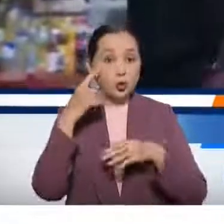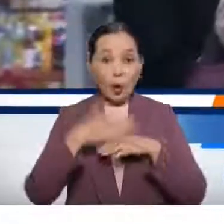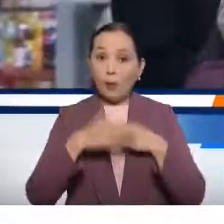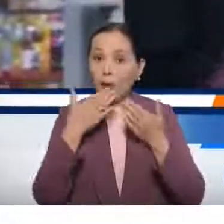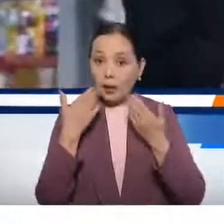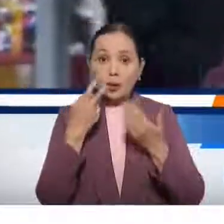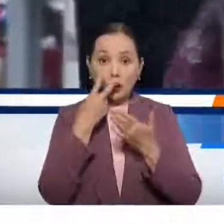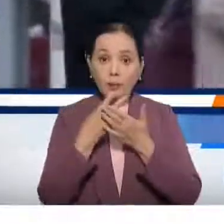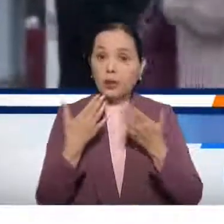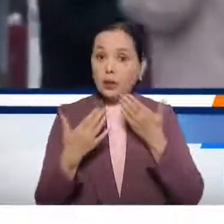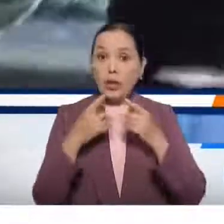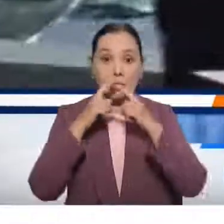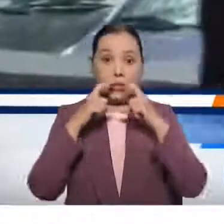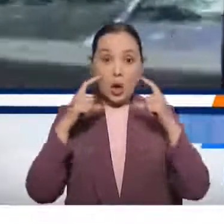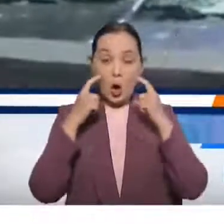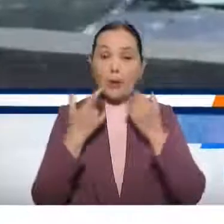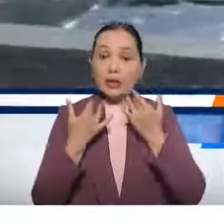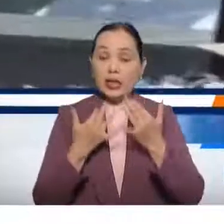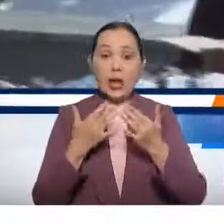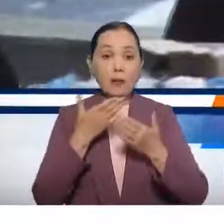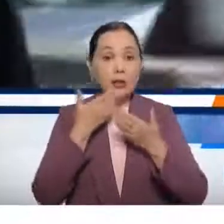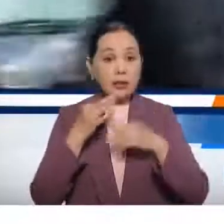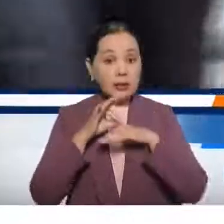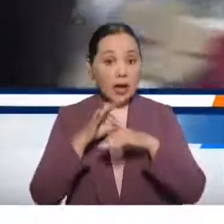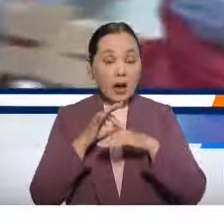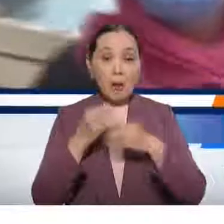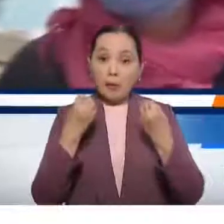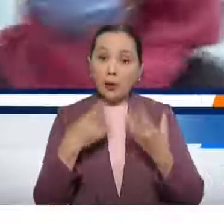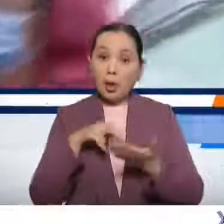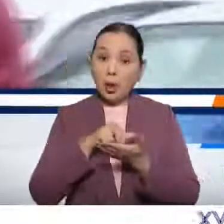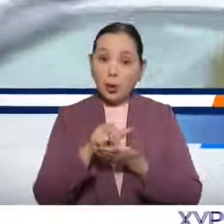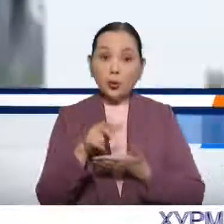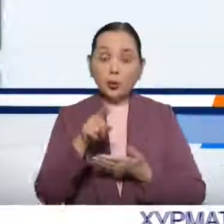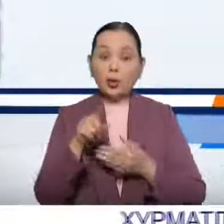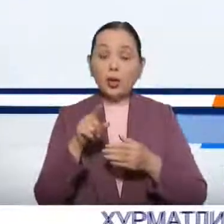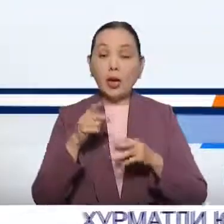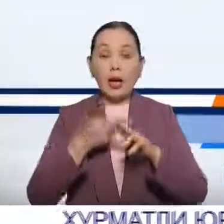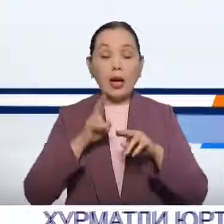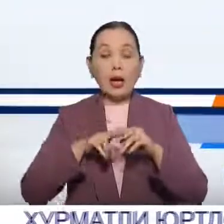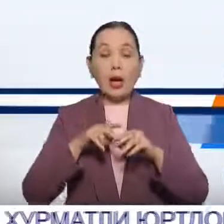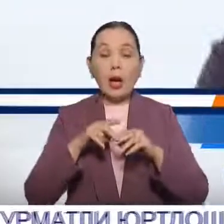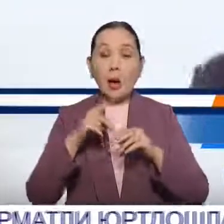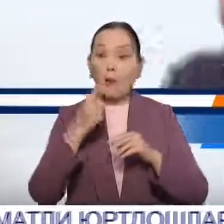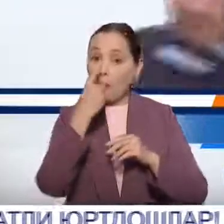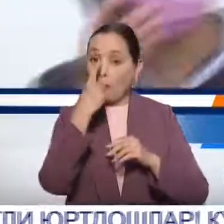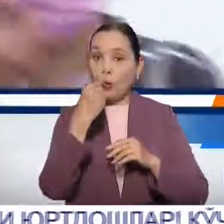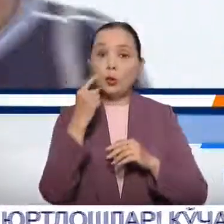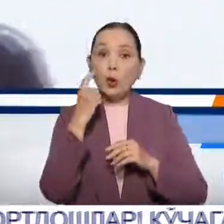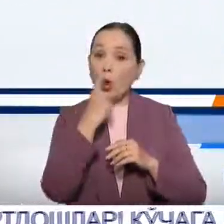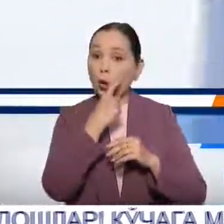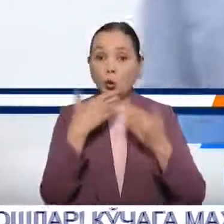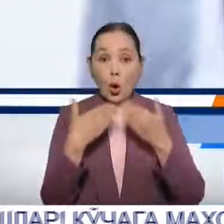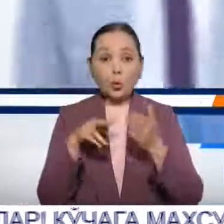yetmaganlar ko'rinadi. Niqoblarni talab darajasida taqmay, bemalol yurishlarini qarang. Niqobni chala taqib, burun va og'izni ochib yurganingiz